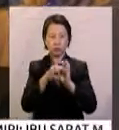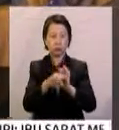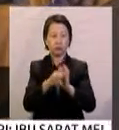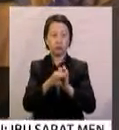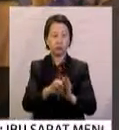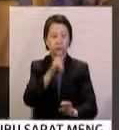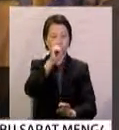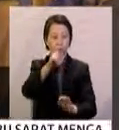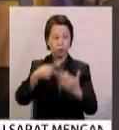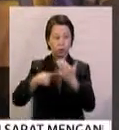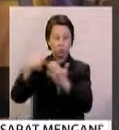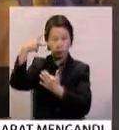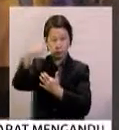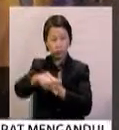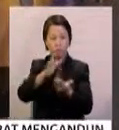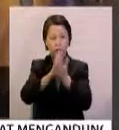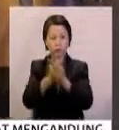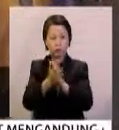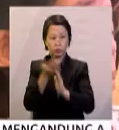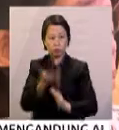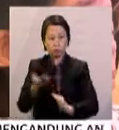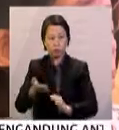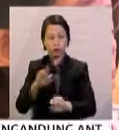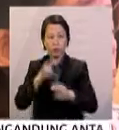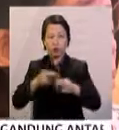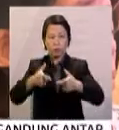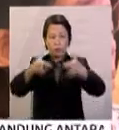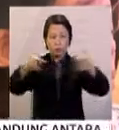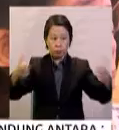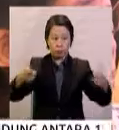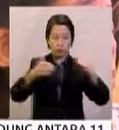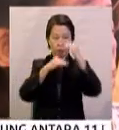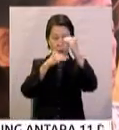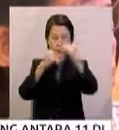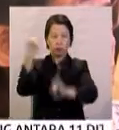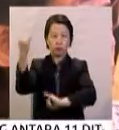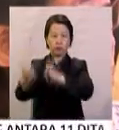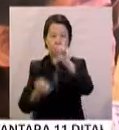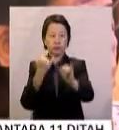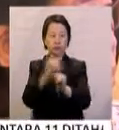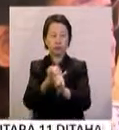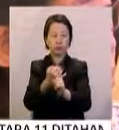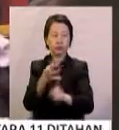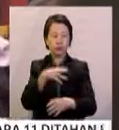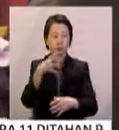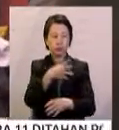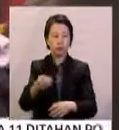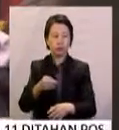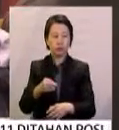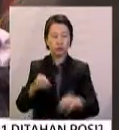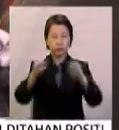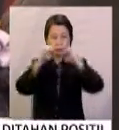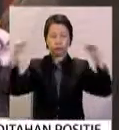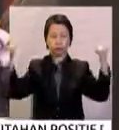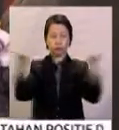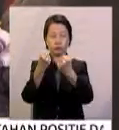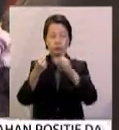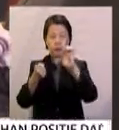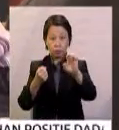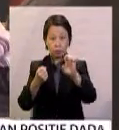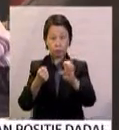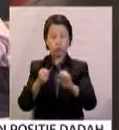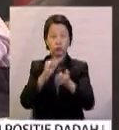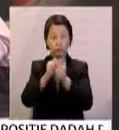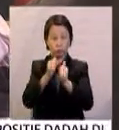bagi memastikan program tersebut menjadi produk dan jenama besar di peringkat antarabangsa. Dalam pada itu, stadium e-sukan turut